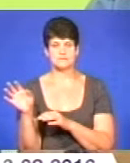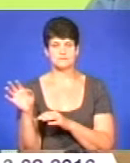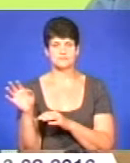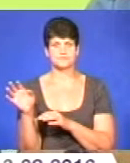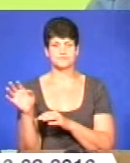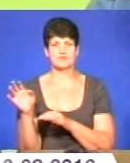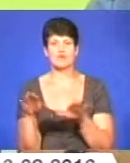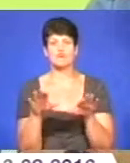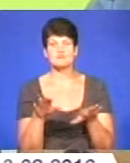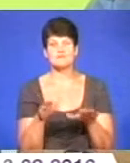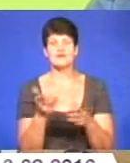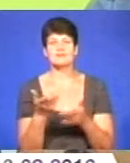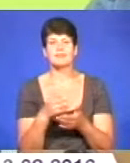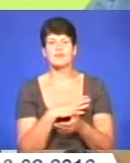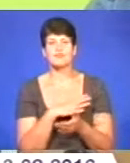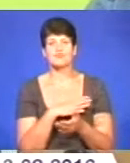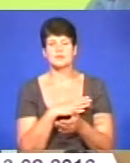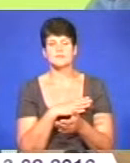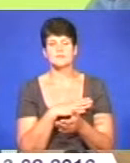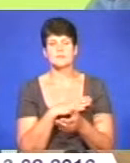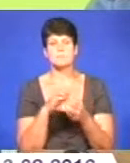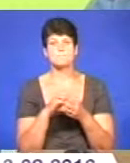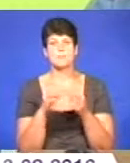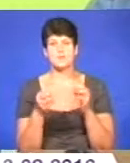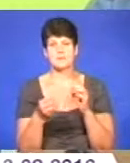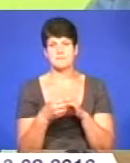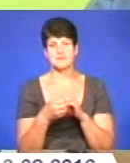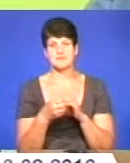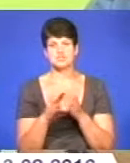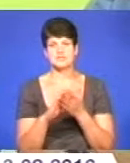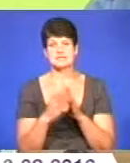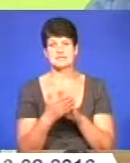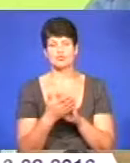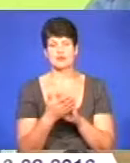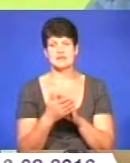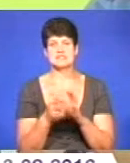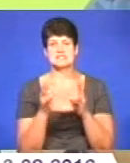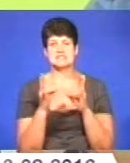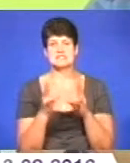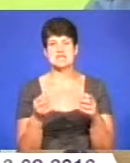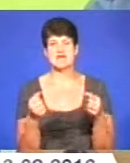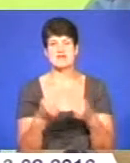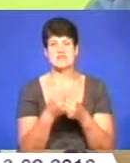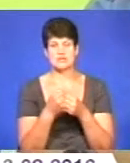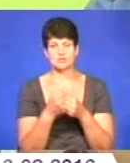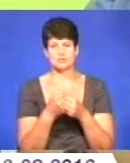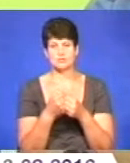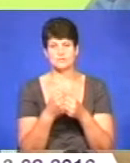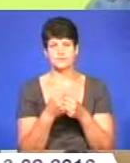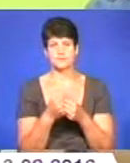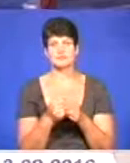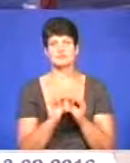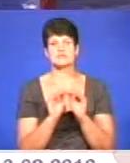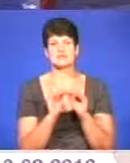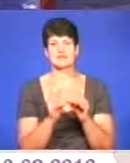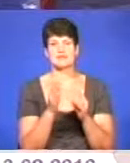В місцях, де була найбільш проблематична ситуація з аварійністю, встановлено лежачі